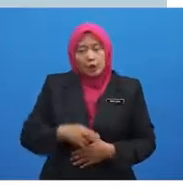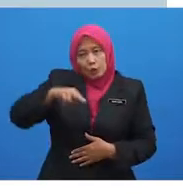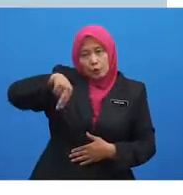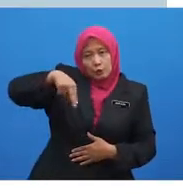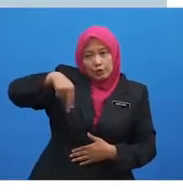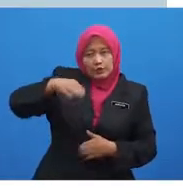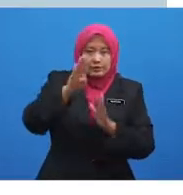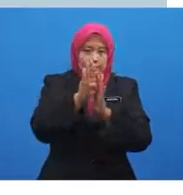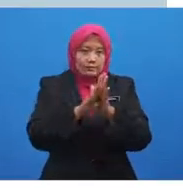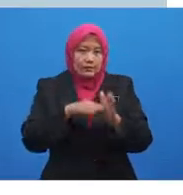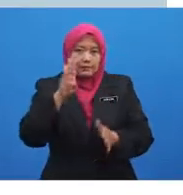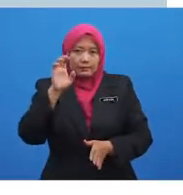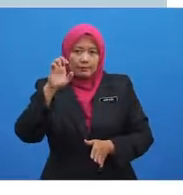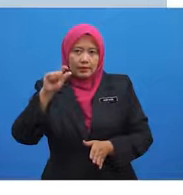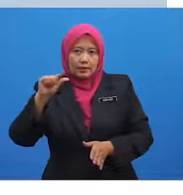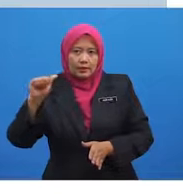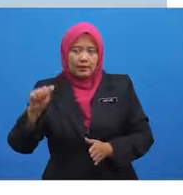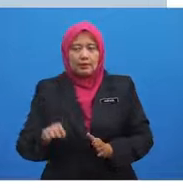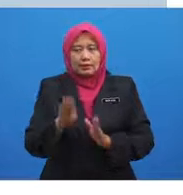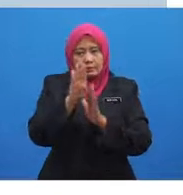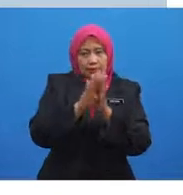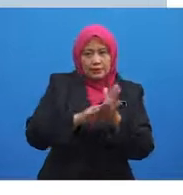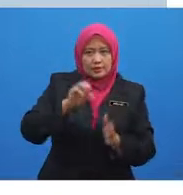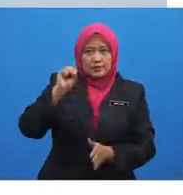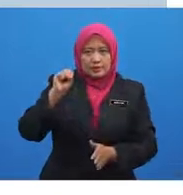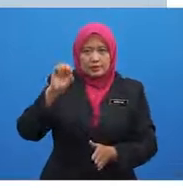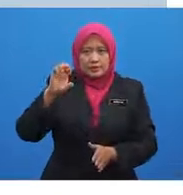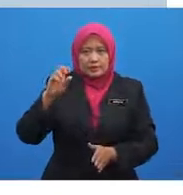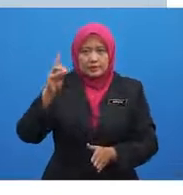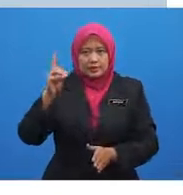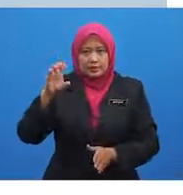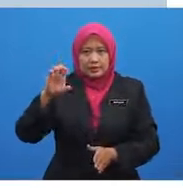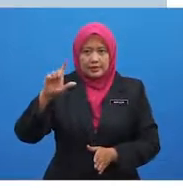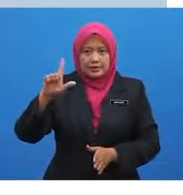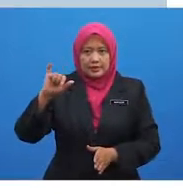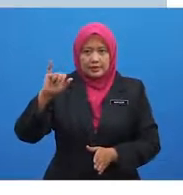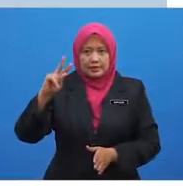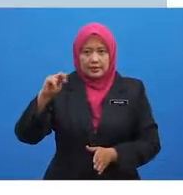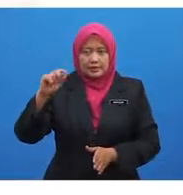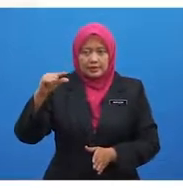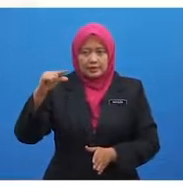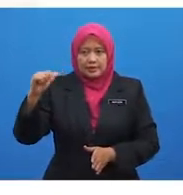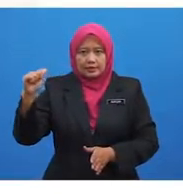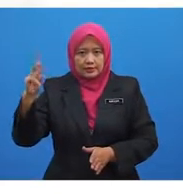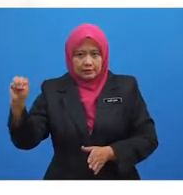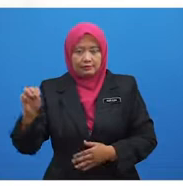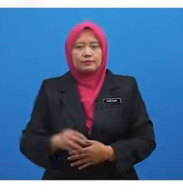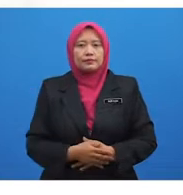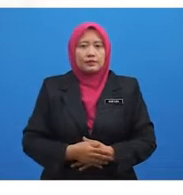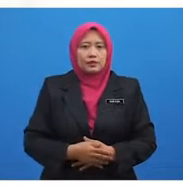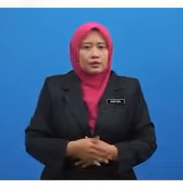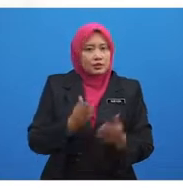berbega dan bersedelinggam. Gaya bahasa yang seterusnya ialah gaya bahasa